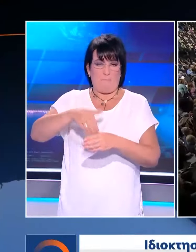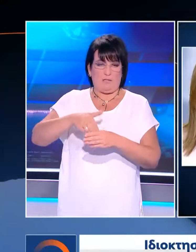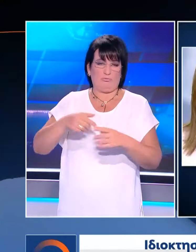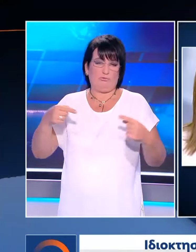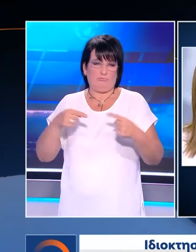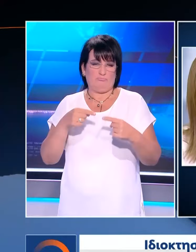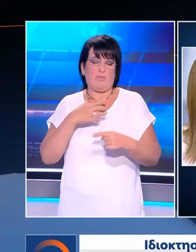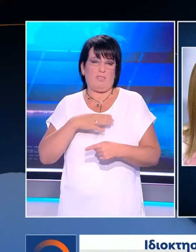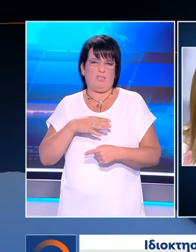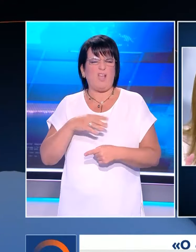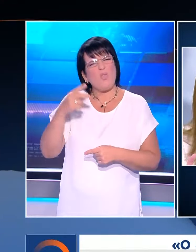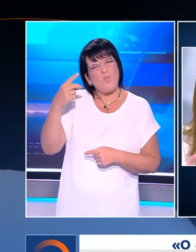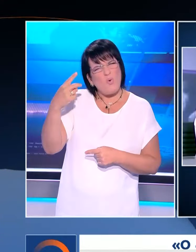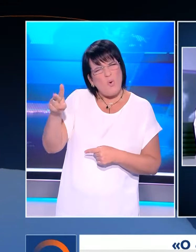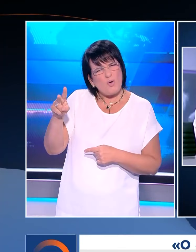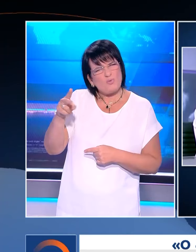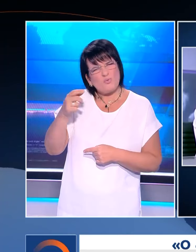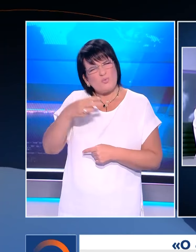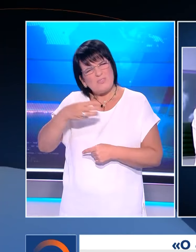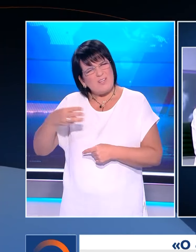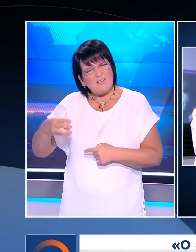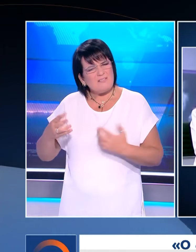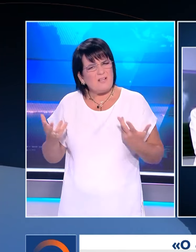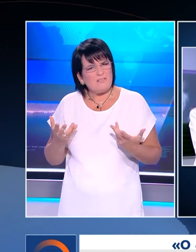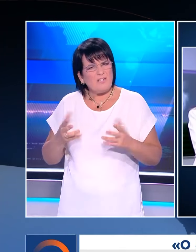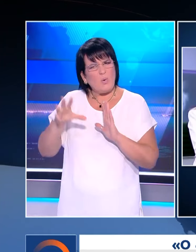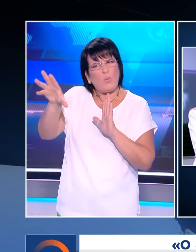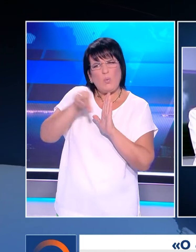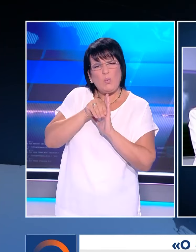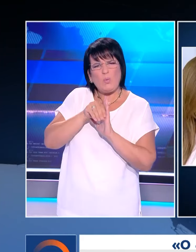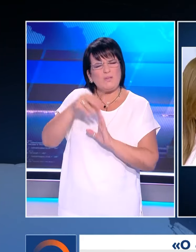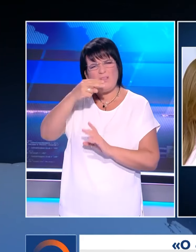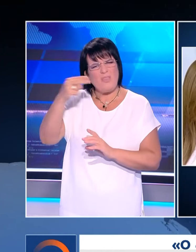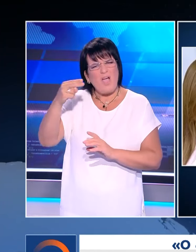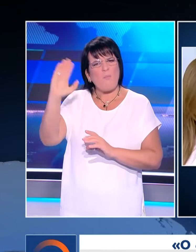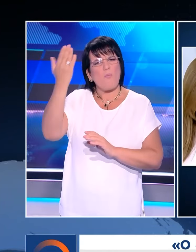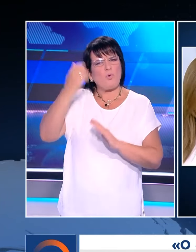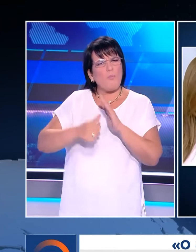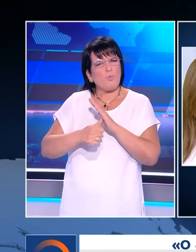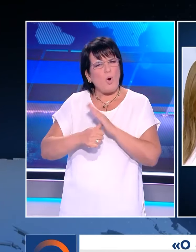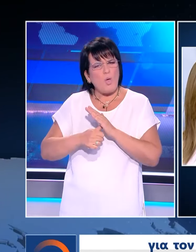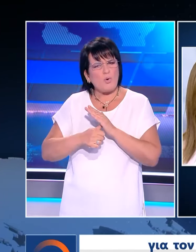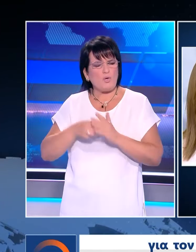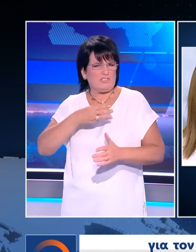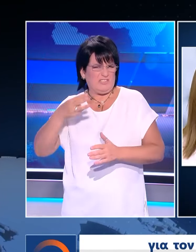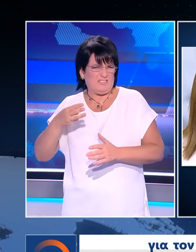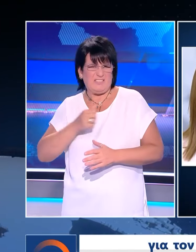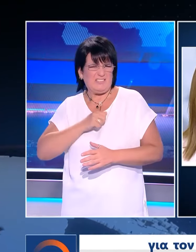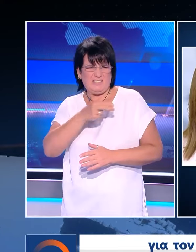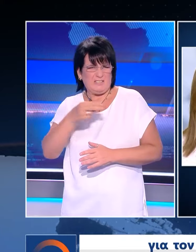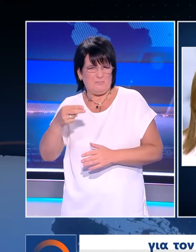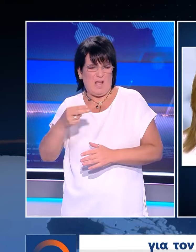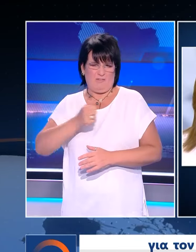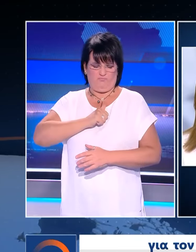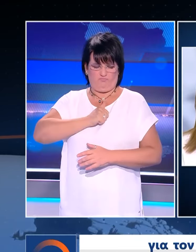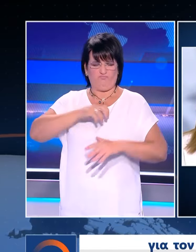αντίπαλοι οδικός του συριζα θα έλεγα ότι απηχεί και την αντίληψη του πρώην προέδρου για τον σύρριζα ιδιοκτησιακή